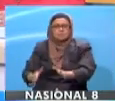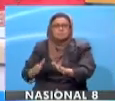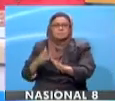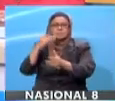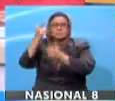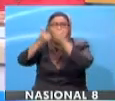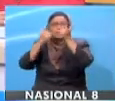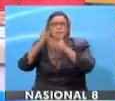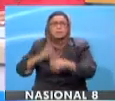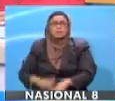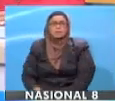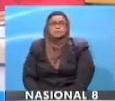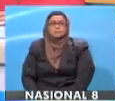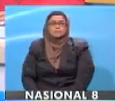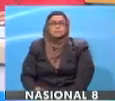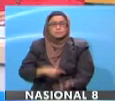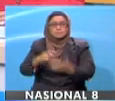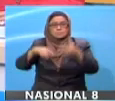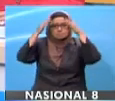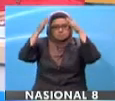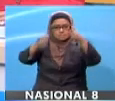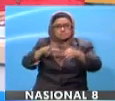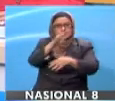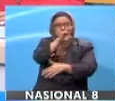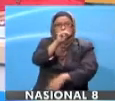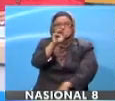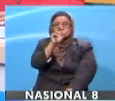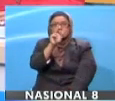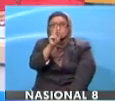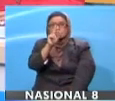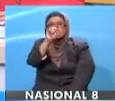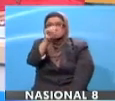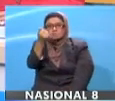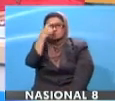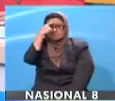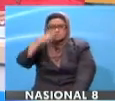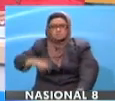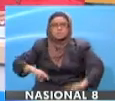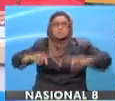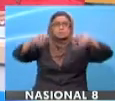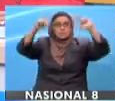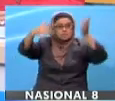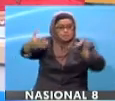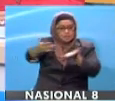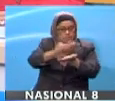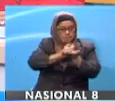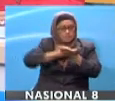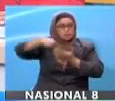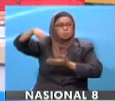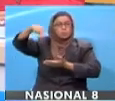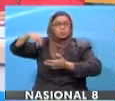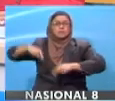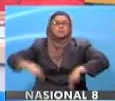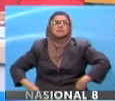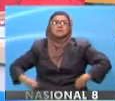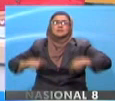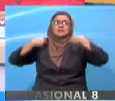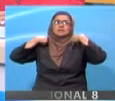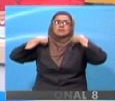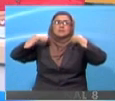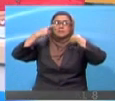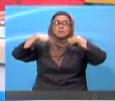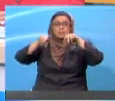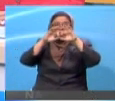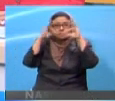Antara fokus rancangan Malaysia ke-10 RMK10 adalah meningkatkan pendapatan dan kualiti hidup kumpulan isi rumah